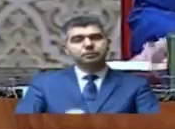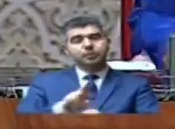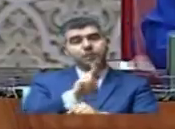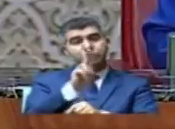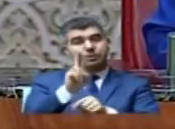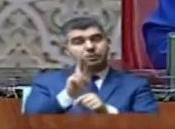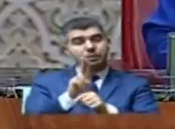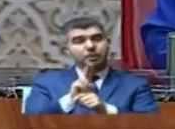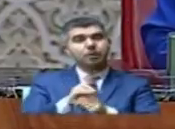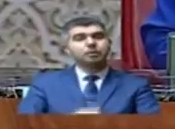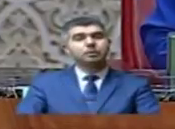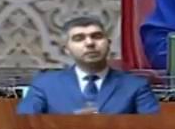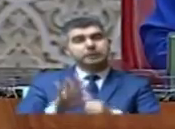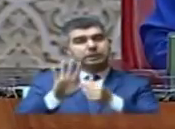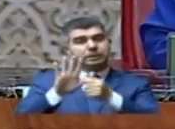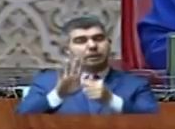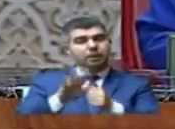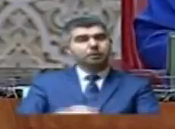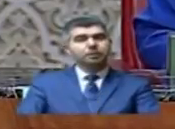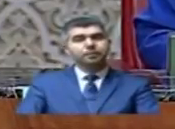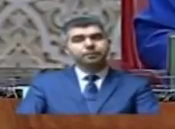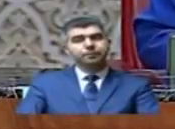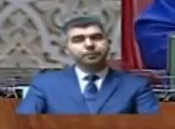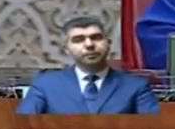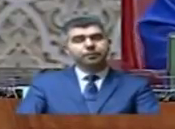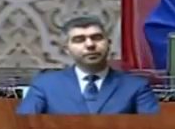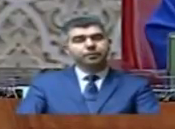السؤال السادس موضوعه الأوضاع